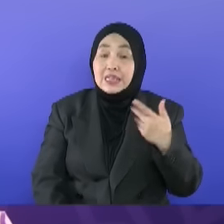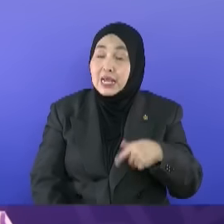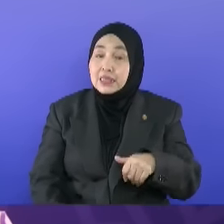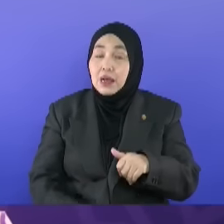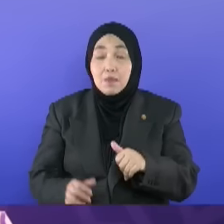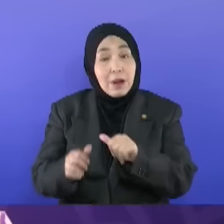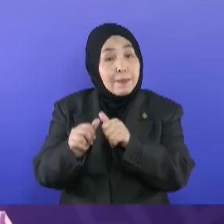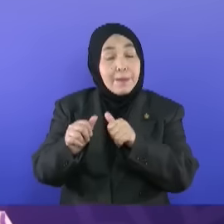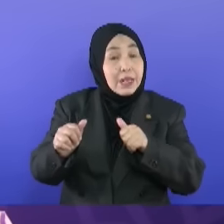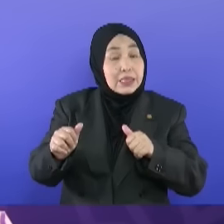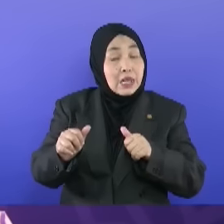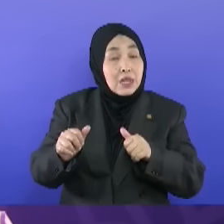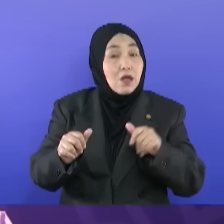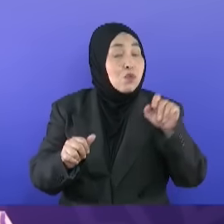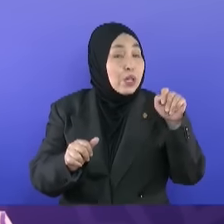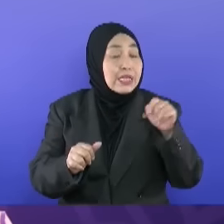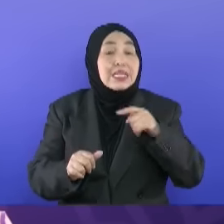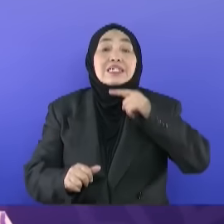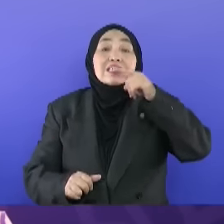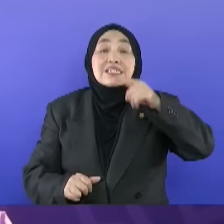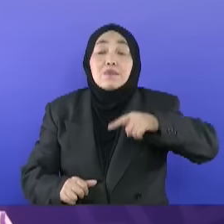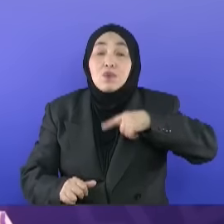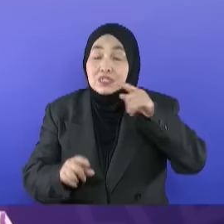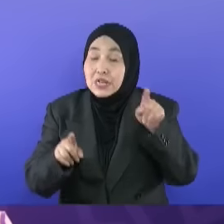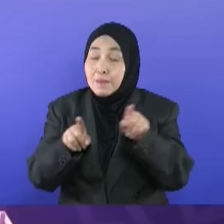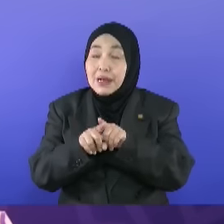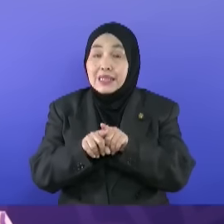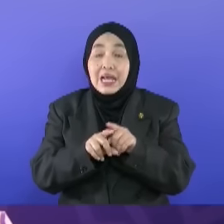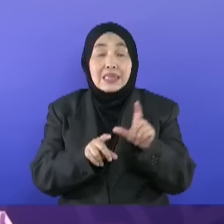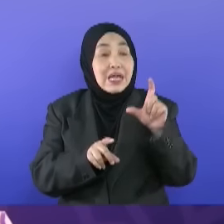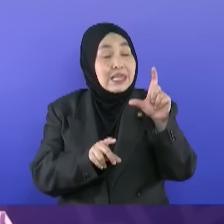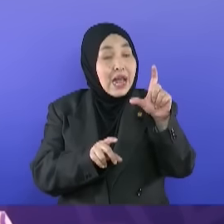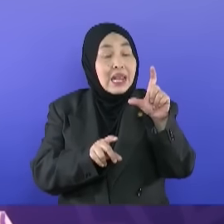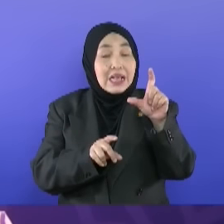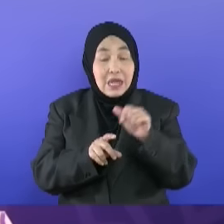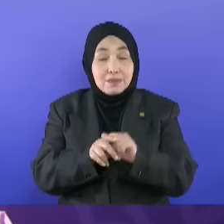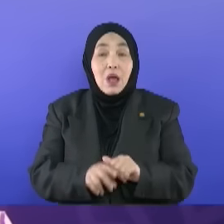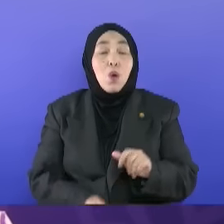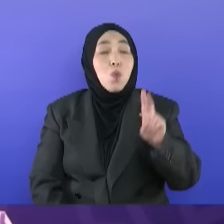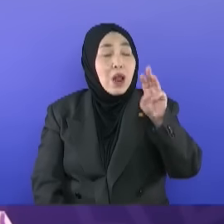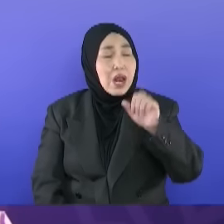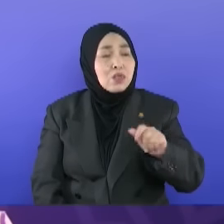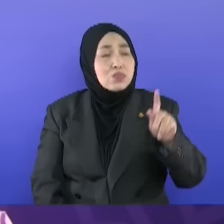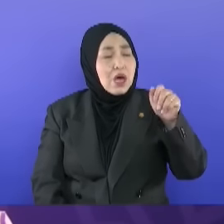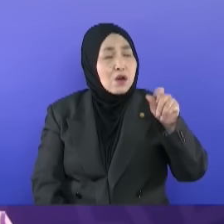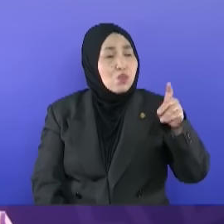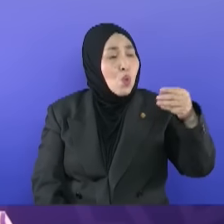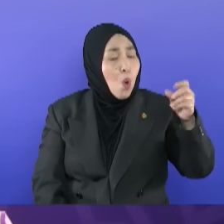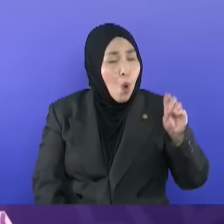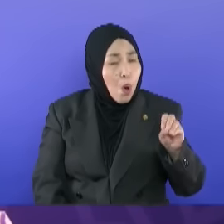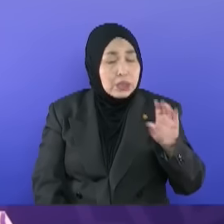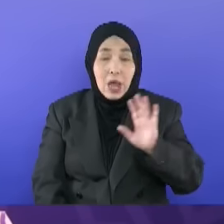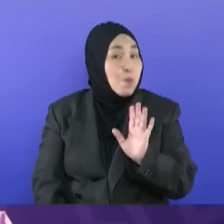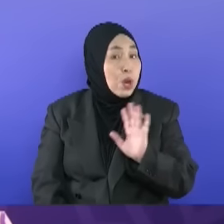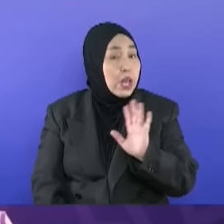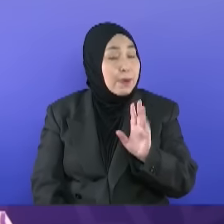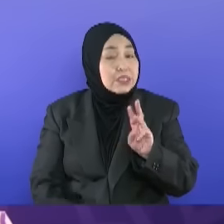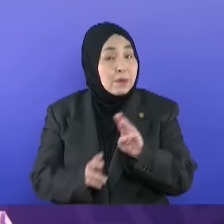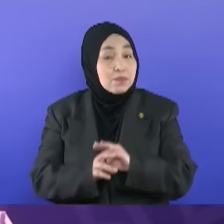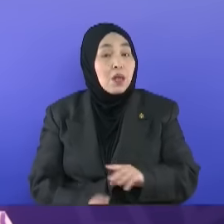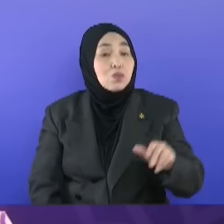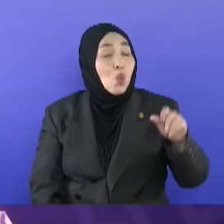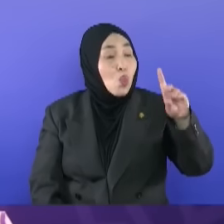elakkan dad itu disebut sepertimana dal yang ditebalkan. Walan tard tak boleh begitu.